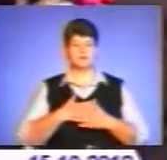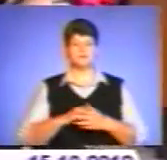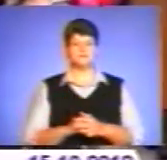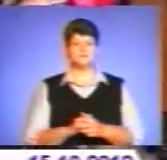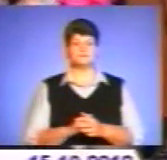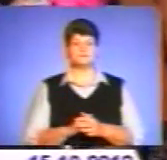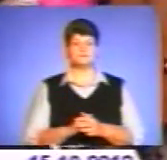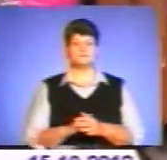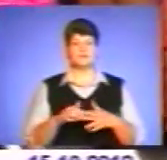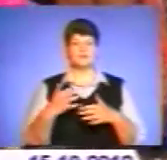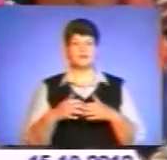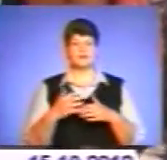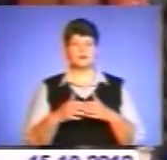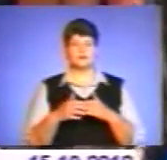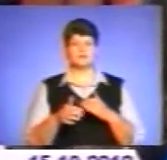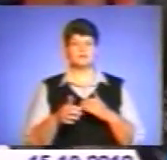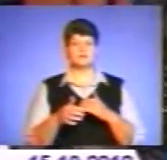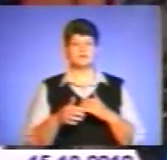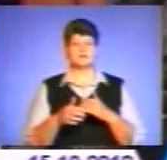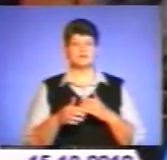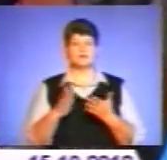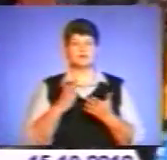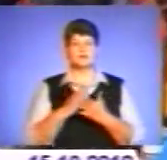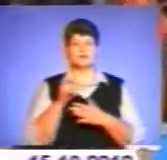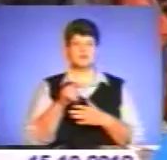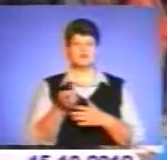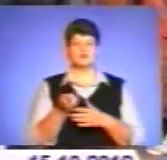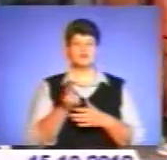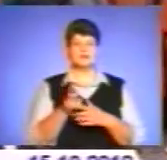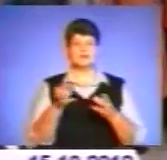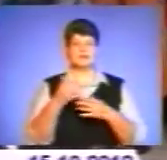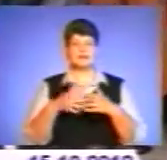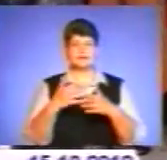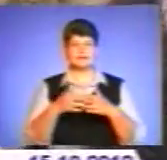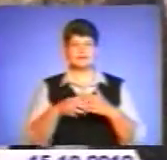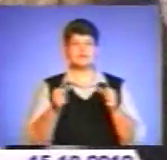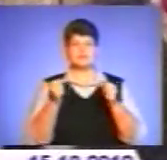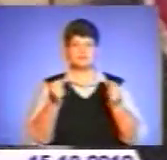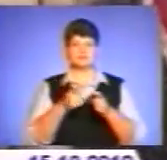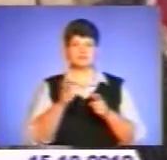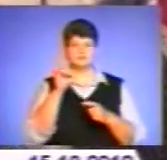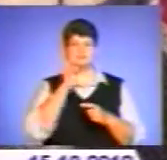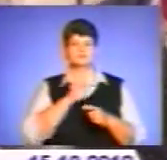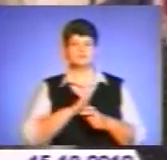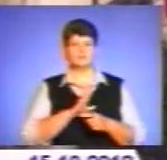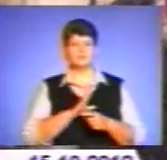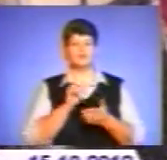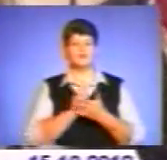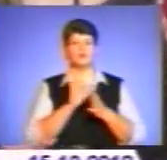по-перше. Бо то вже срок підходить такий, що треба насікти і приводитися зимку. Має бути більша